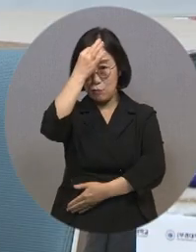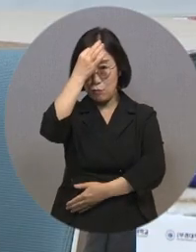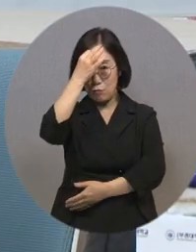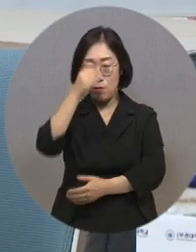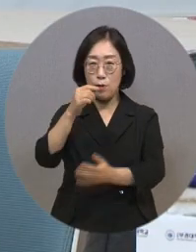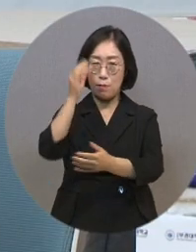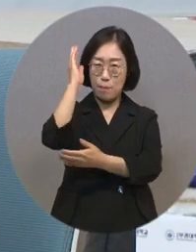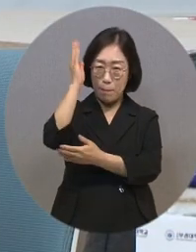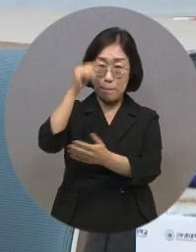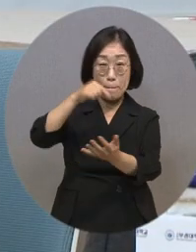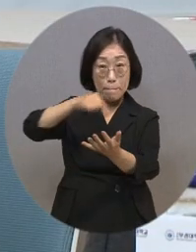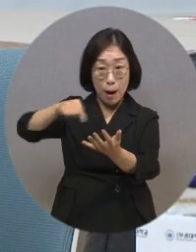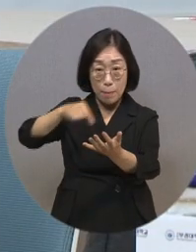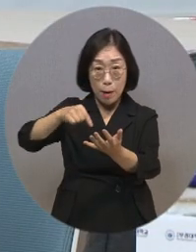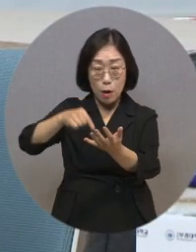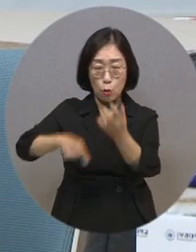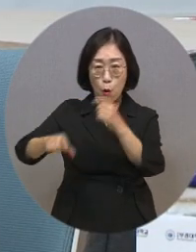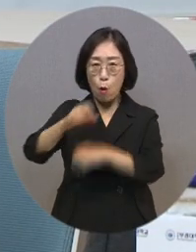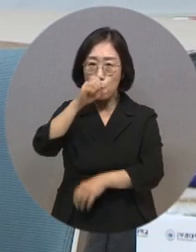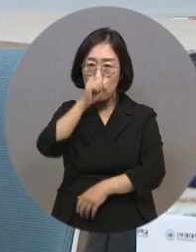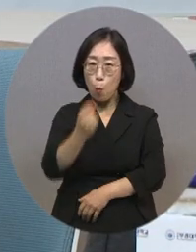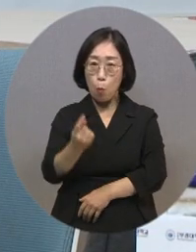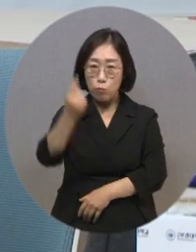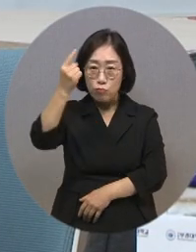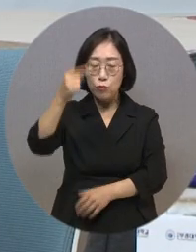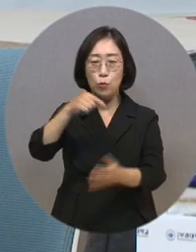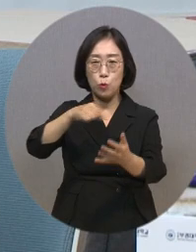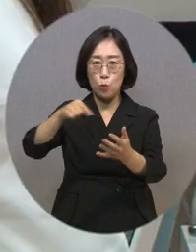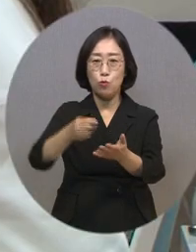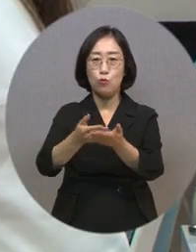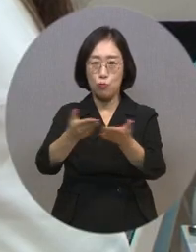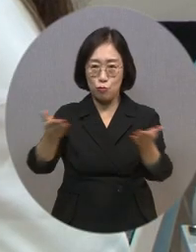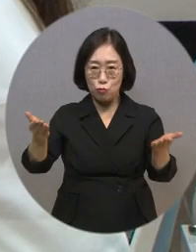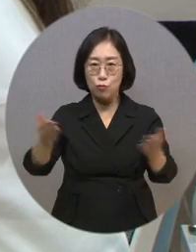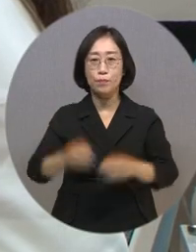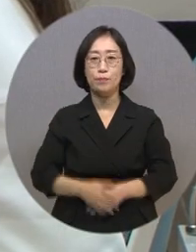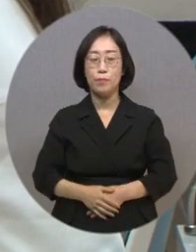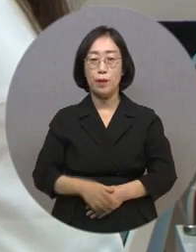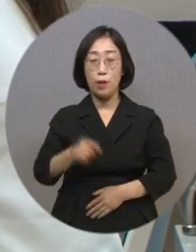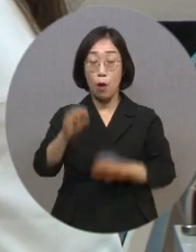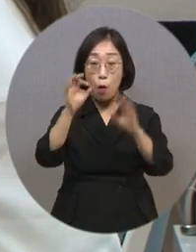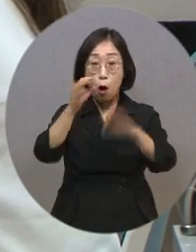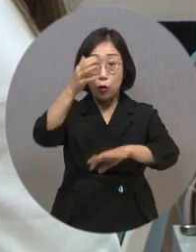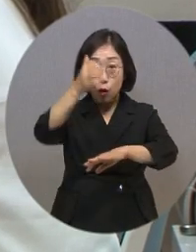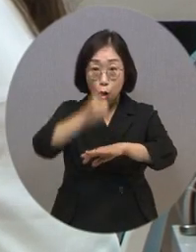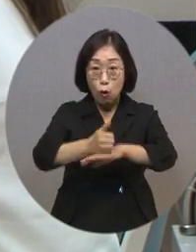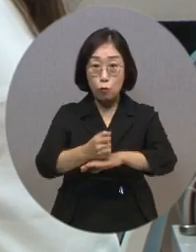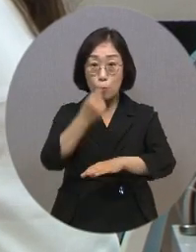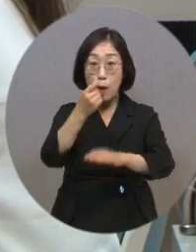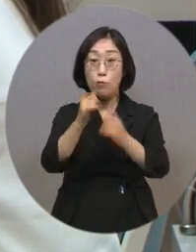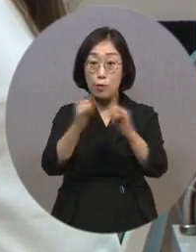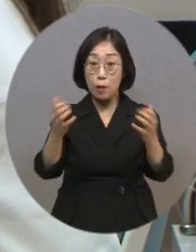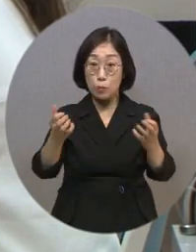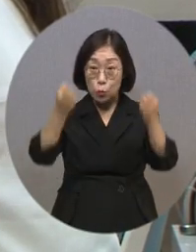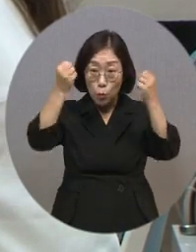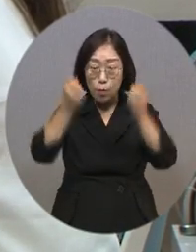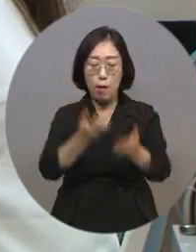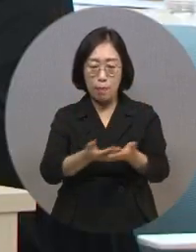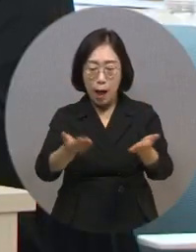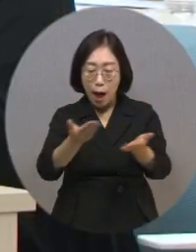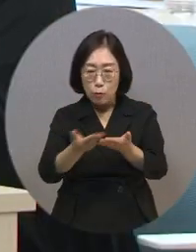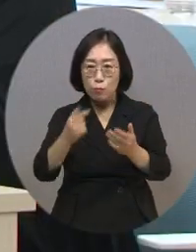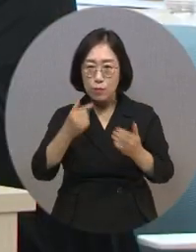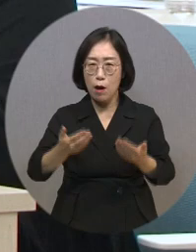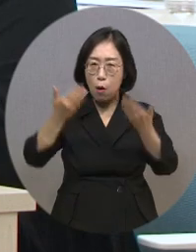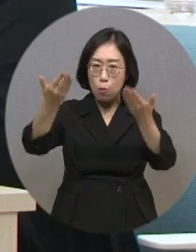한층 더 질적으로 수준 높은 강의를 받게 될 예정입니다. 이를 통하여 수강생 모두가 나눔과 봉사를